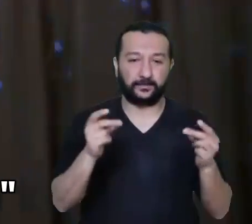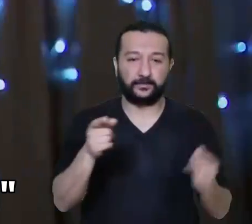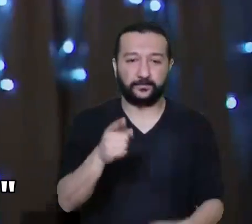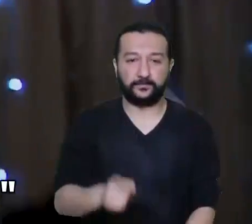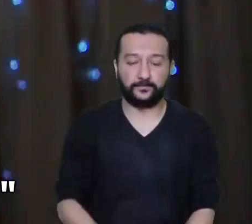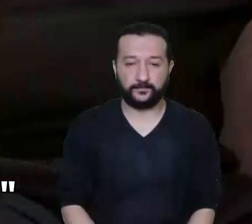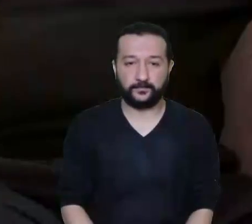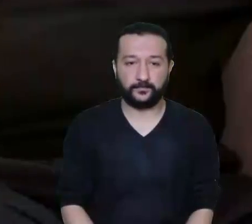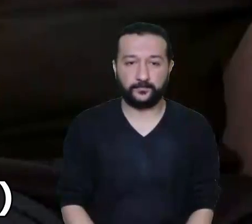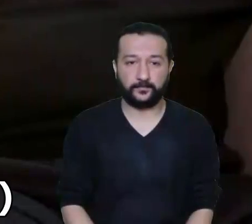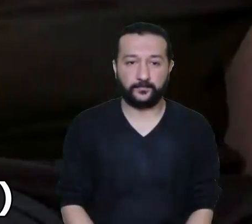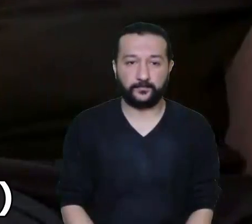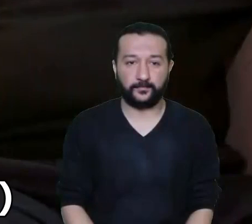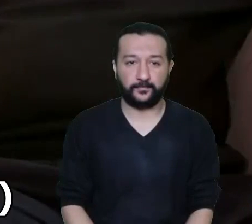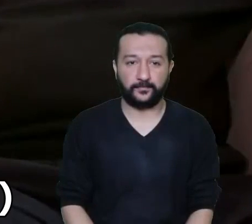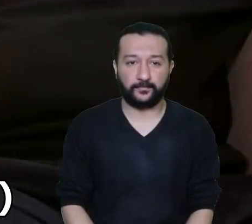Oynama şıkıdım